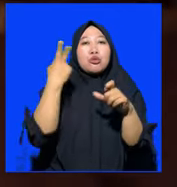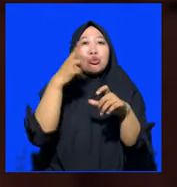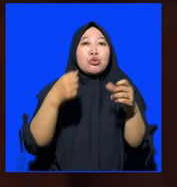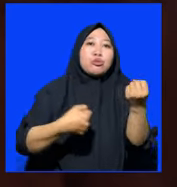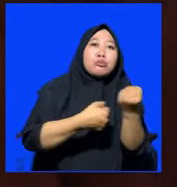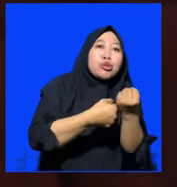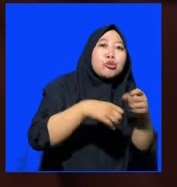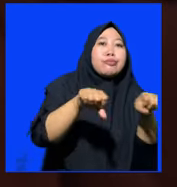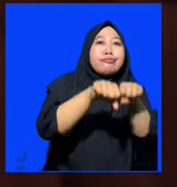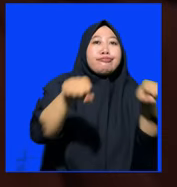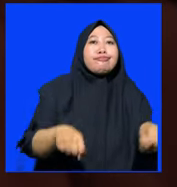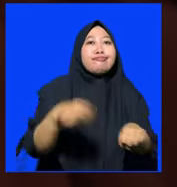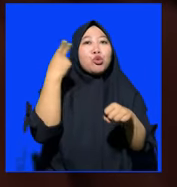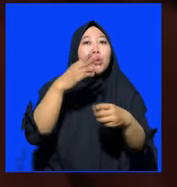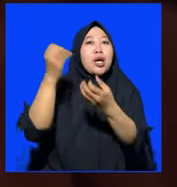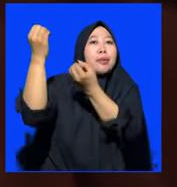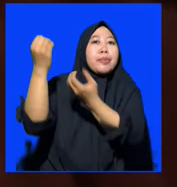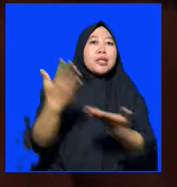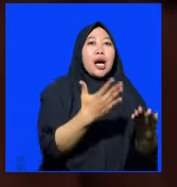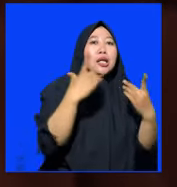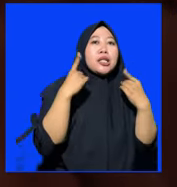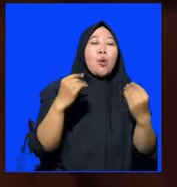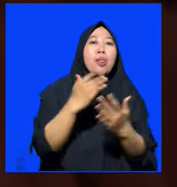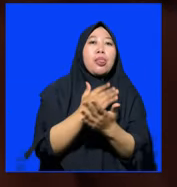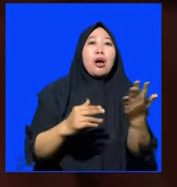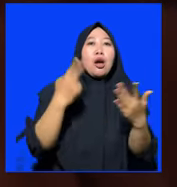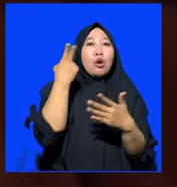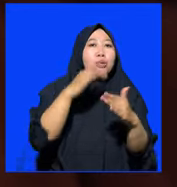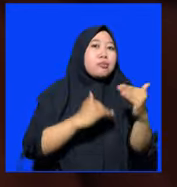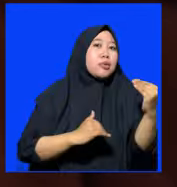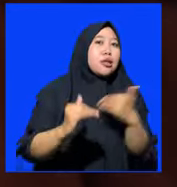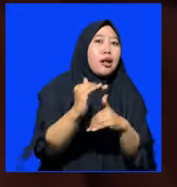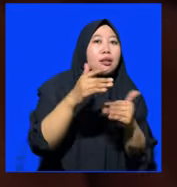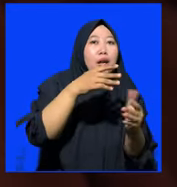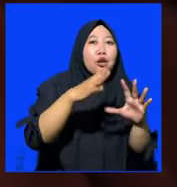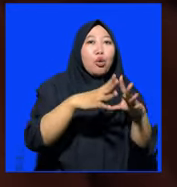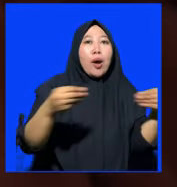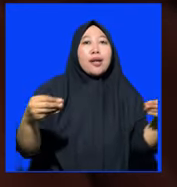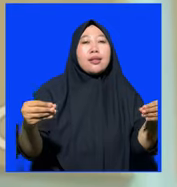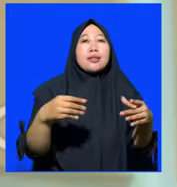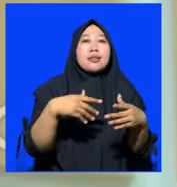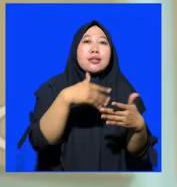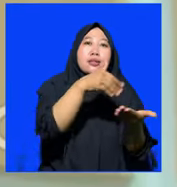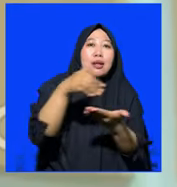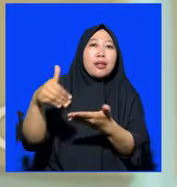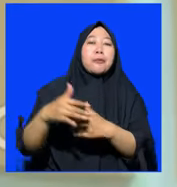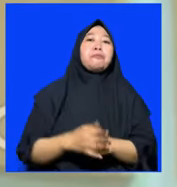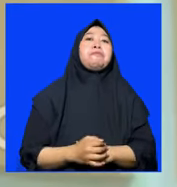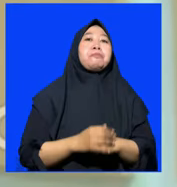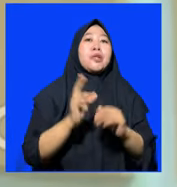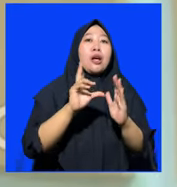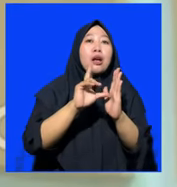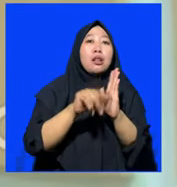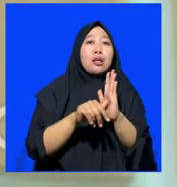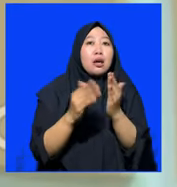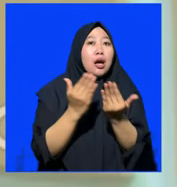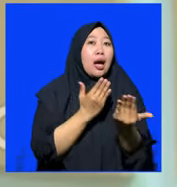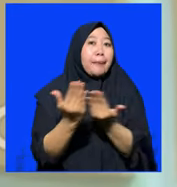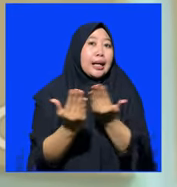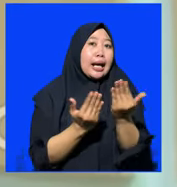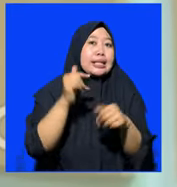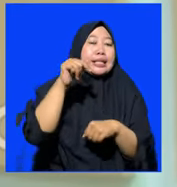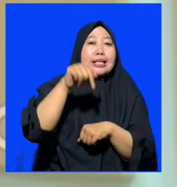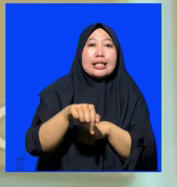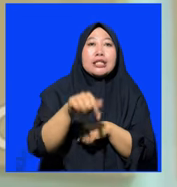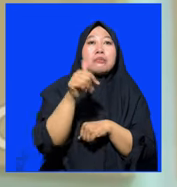sistem pengambilan kebijakan di Jawa Tengah serta meningkatkan kualitas data sektoral. Nantinya aplikasi ini setelah